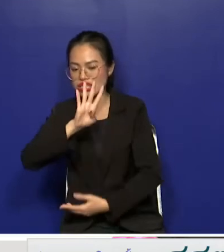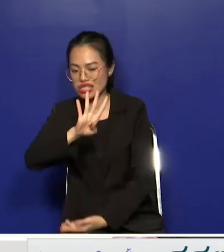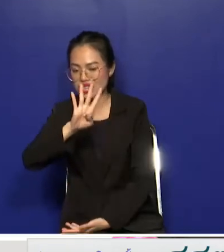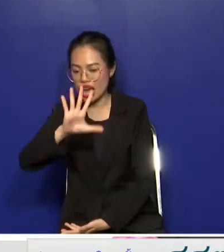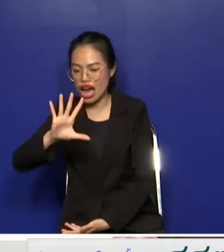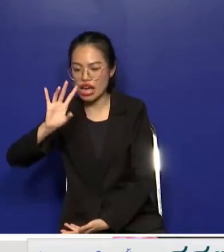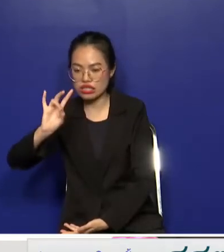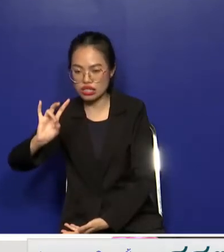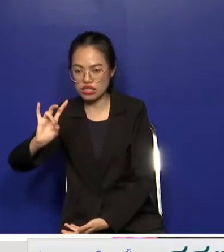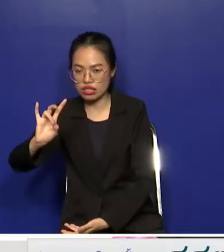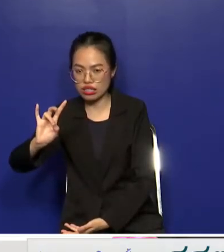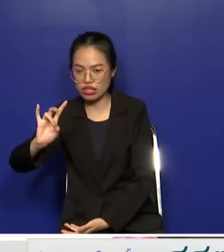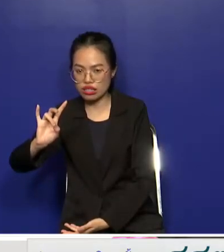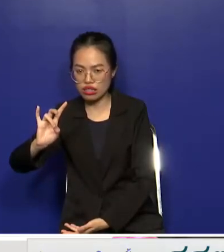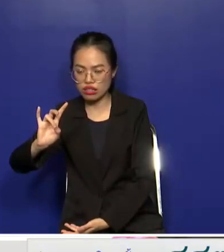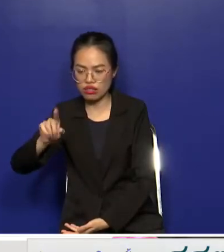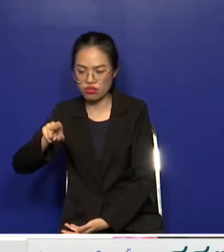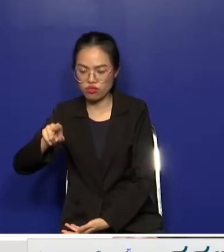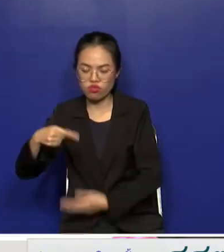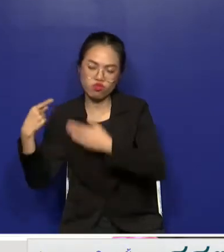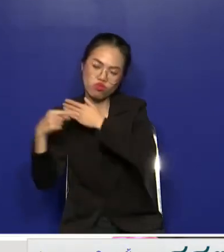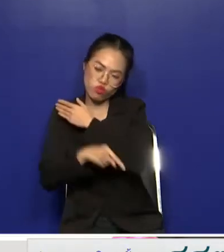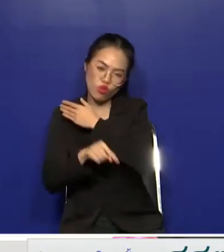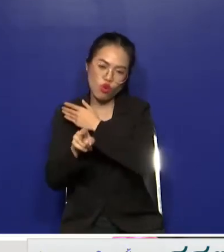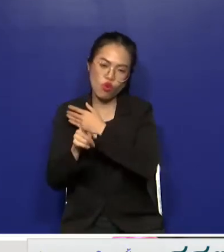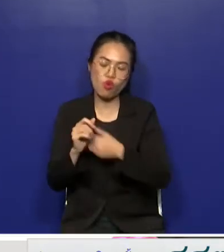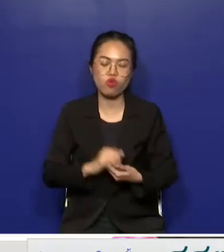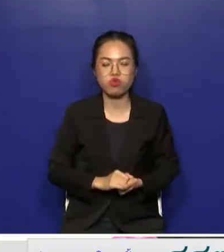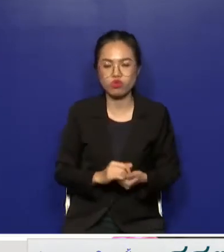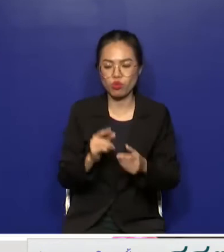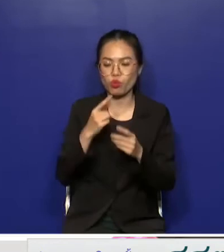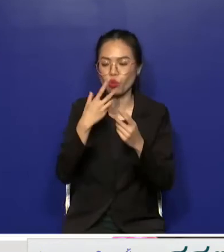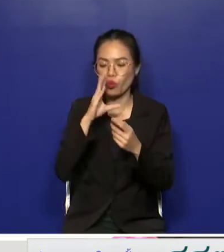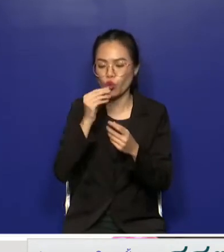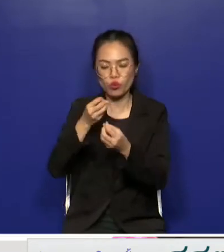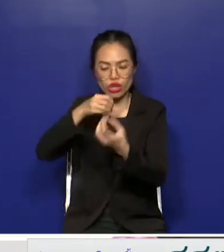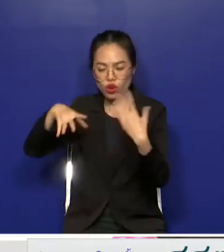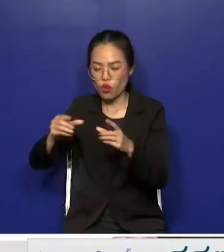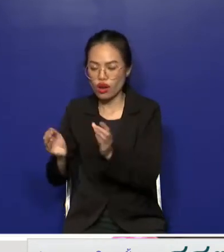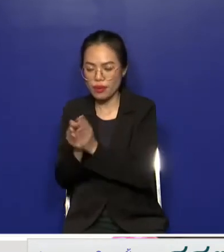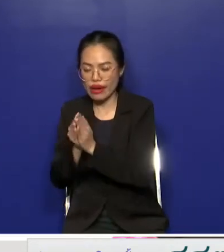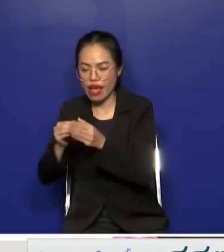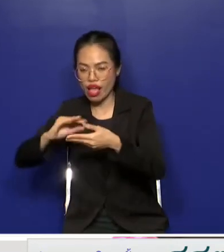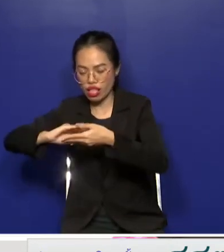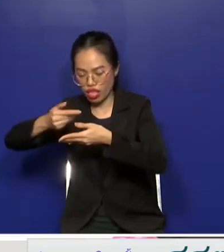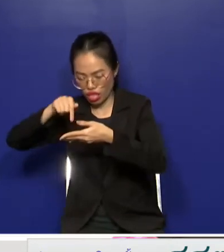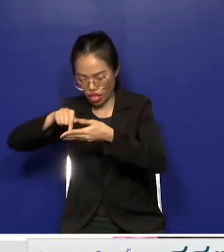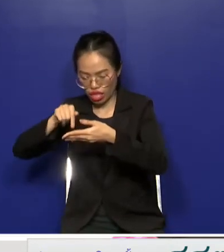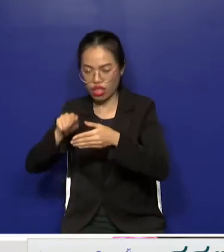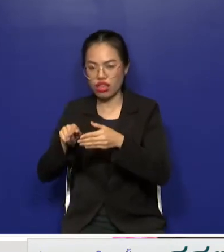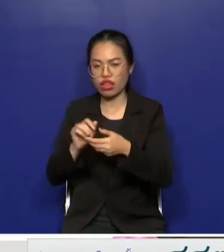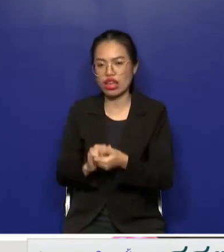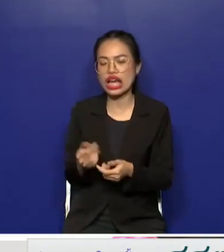บลงกนใ 4, 5, 7 เห็ไหมสิ่งเหล่านี้คือสิ่งที่ เหันทําลายล้าง